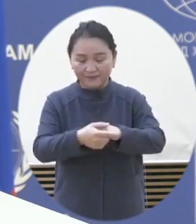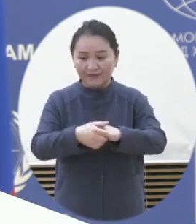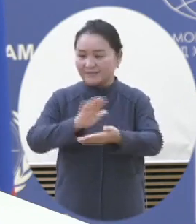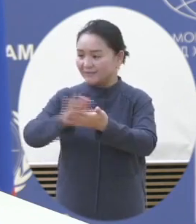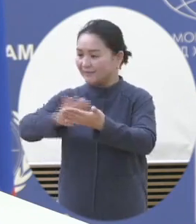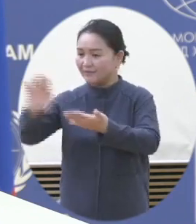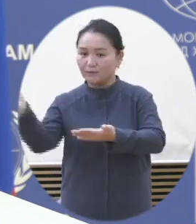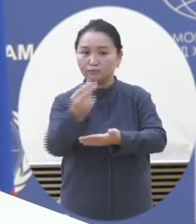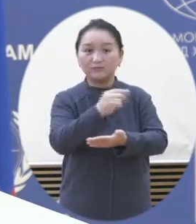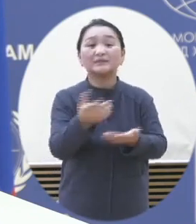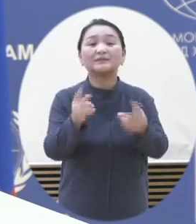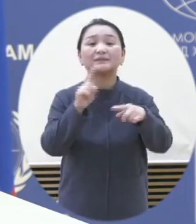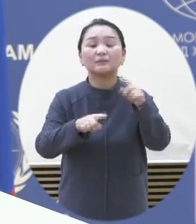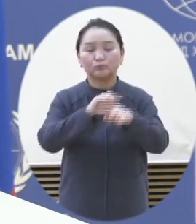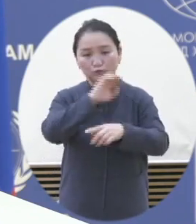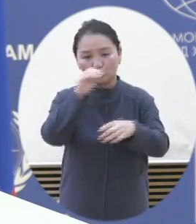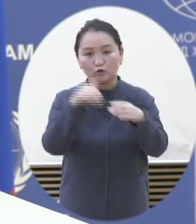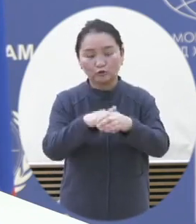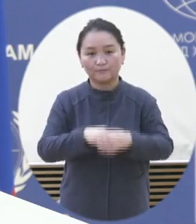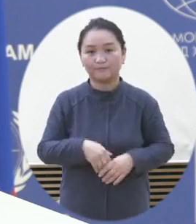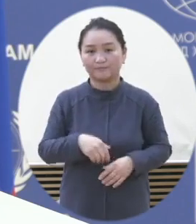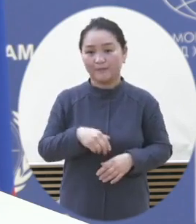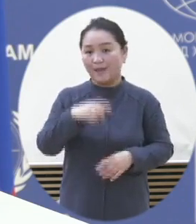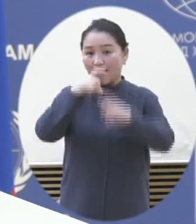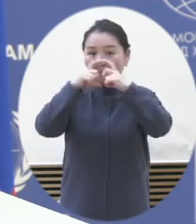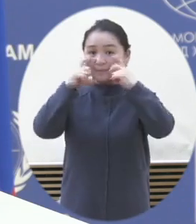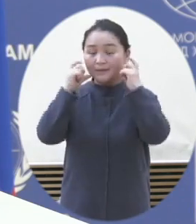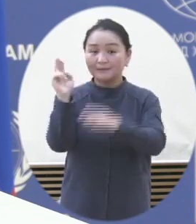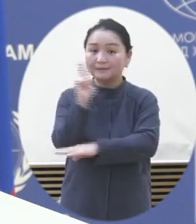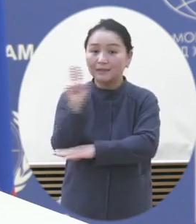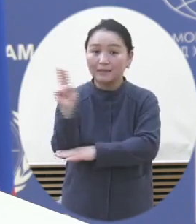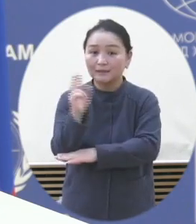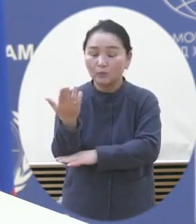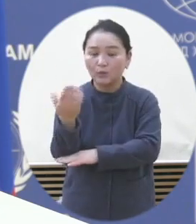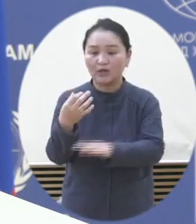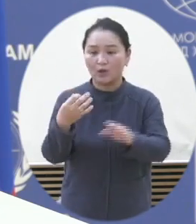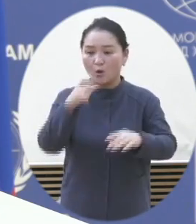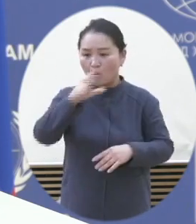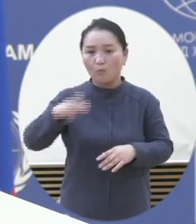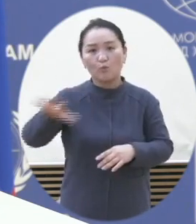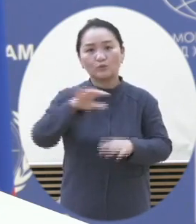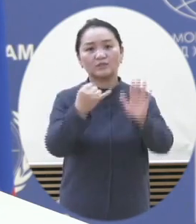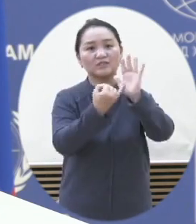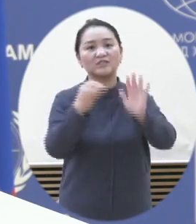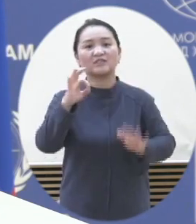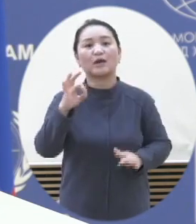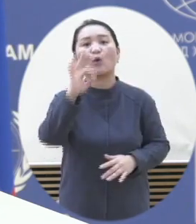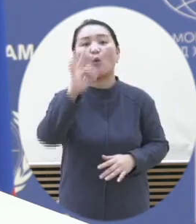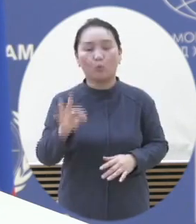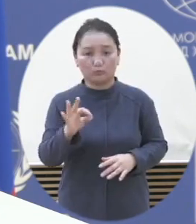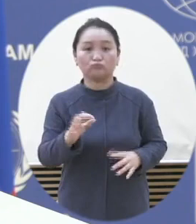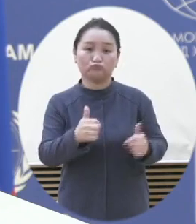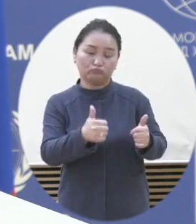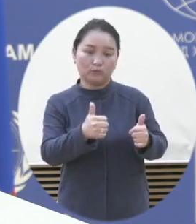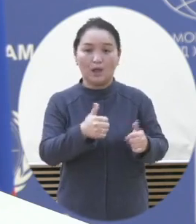оруулж өгсөн юм аа. За ингэхээр амны хаалт зүх дадал маань бол ерөөсөө хүн амын одоо 60 гаруй хувь байна аа. Гэхдээ энэ банк